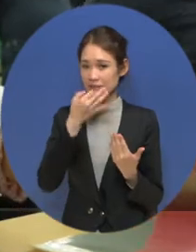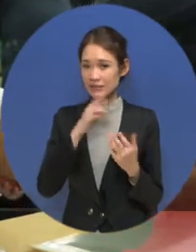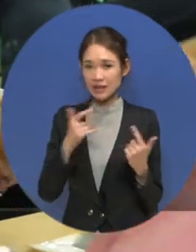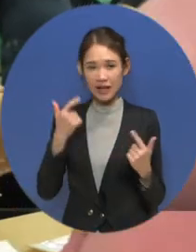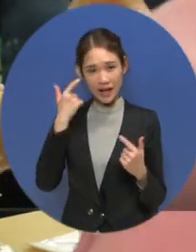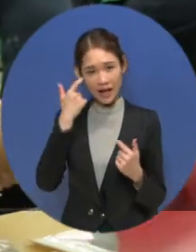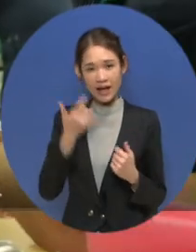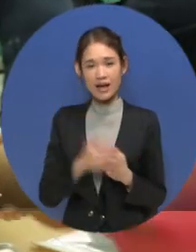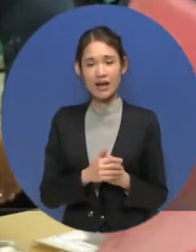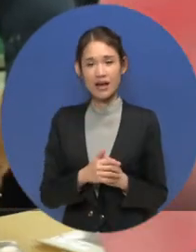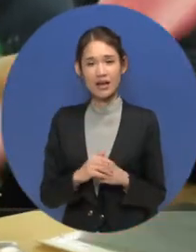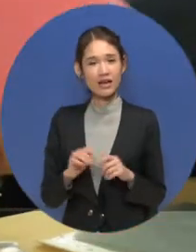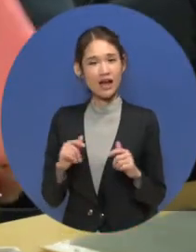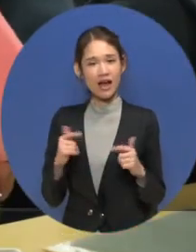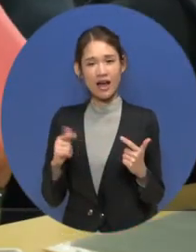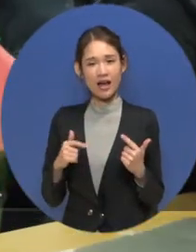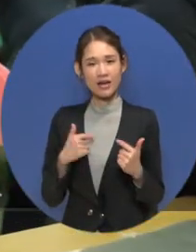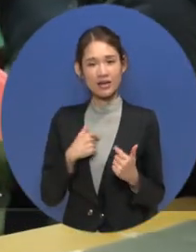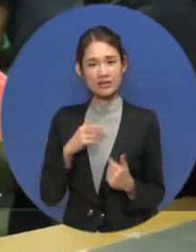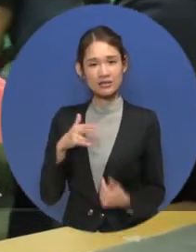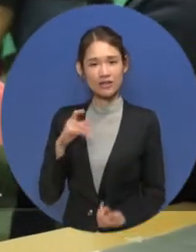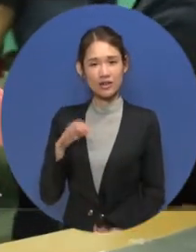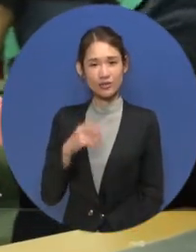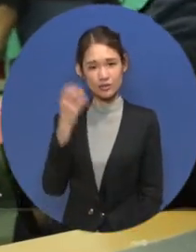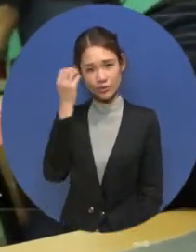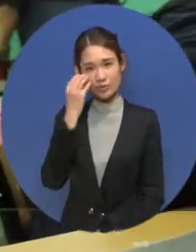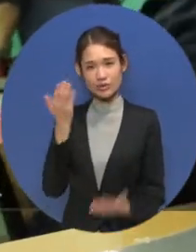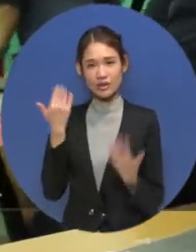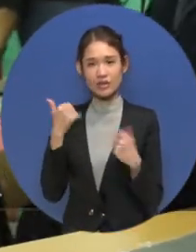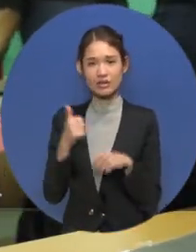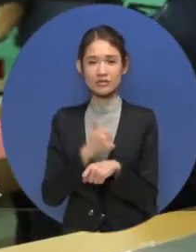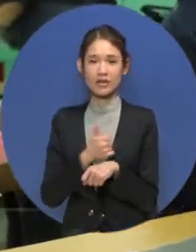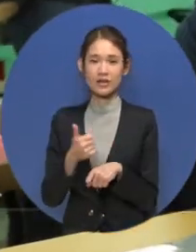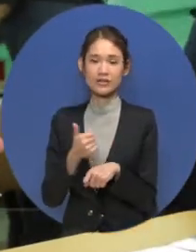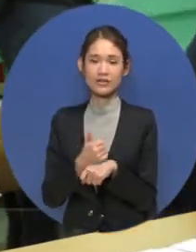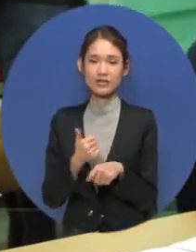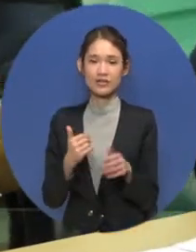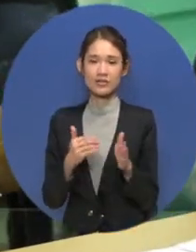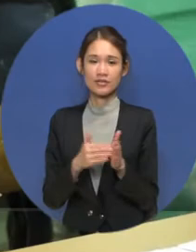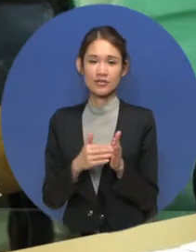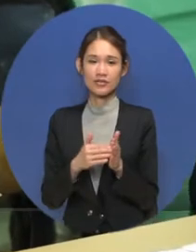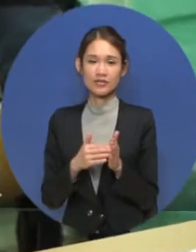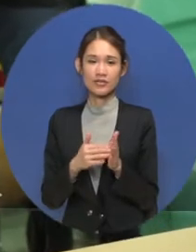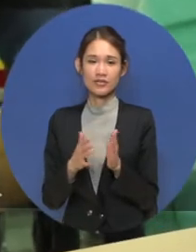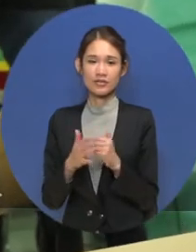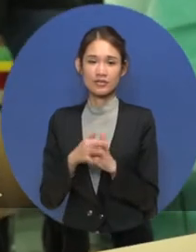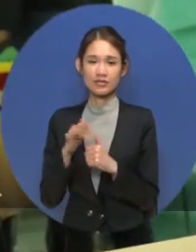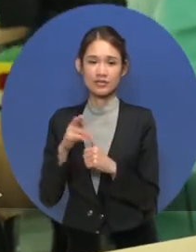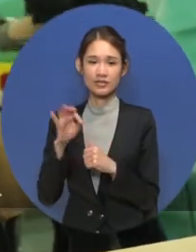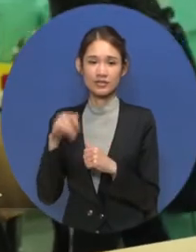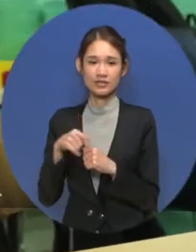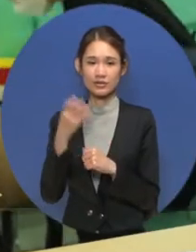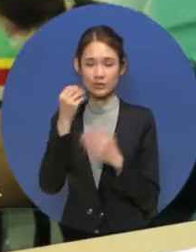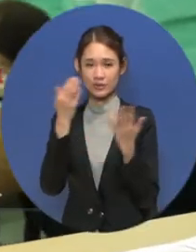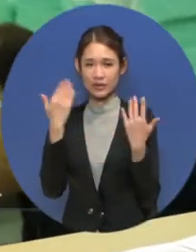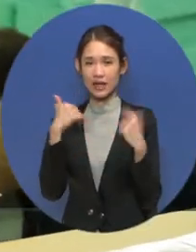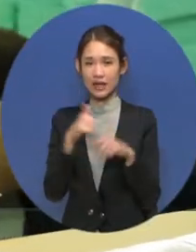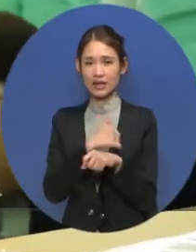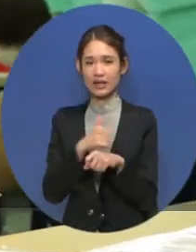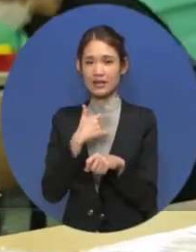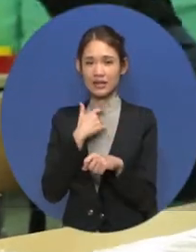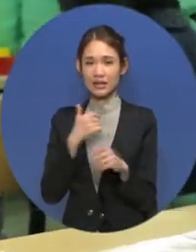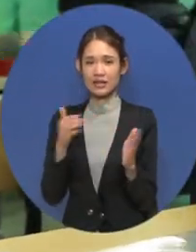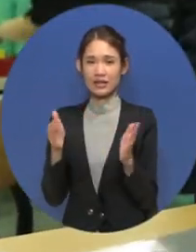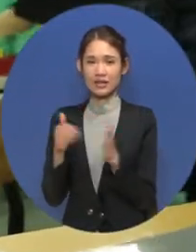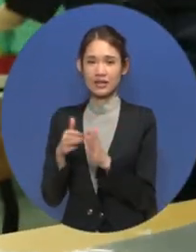아니. 현우고등학교 다녀요. 경주씨, 물어보면 대답해요. 현우고등학교. 알았어요.